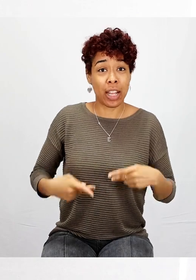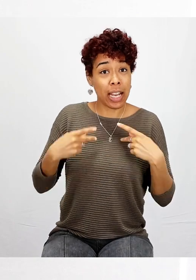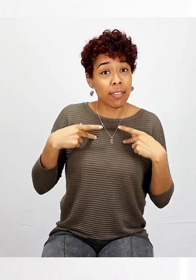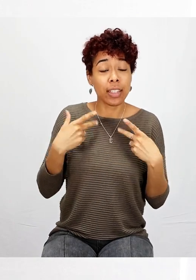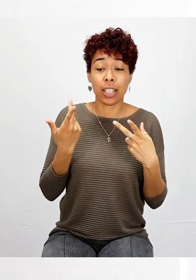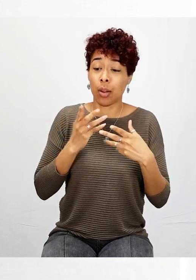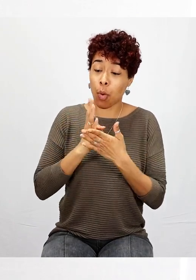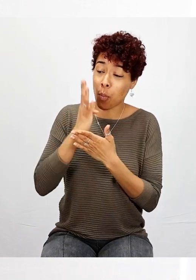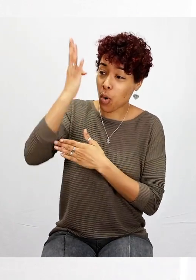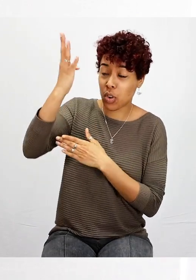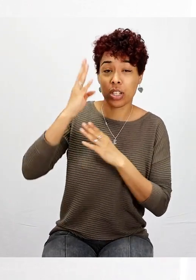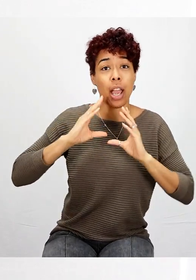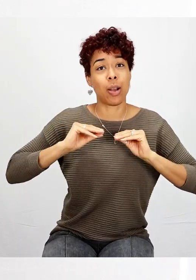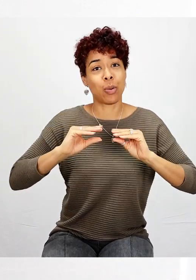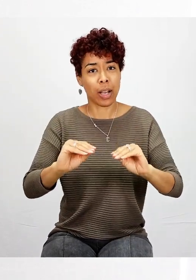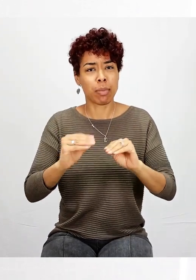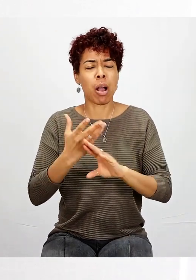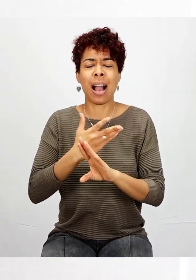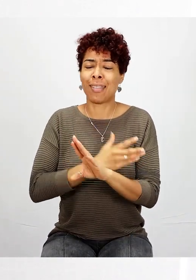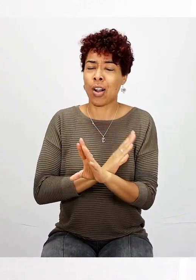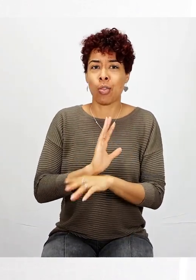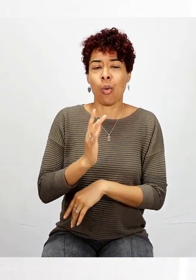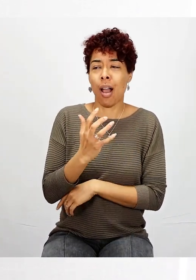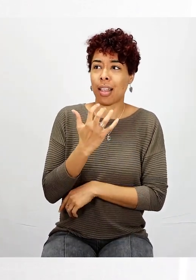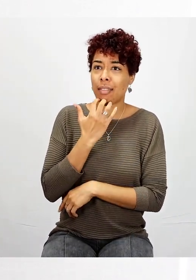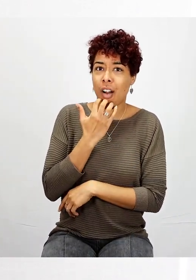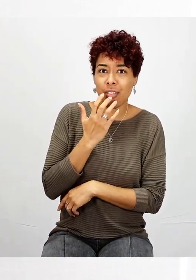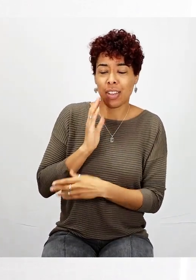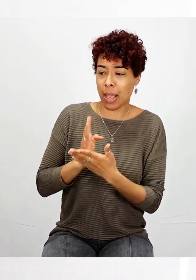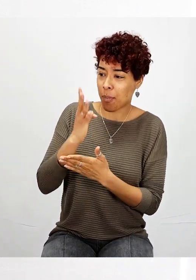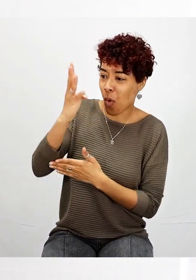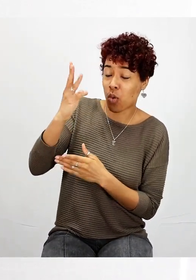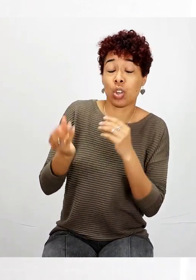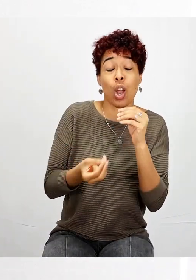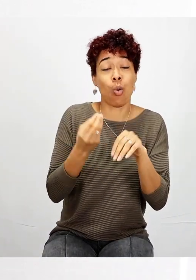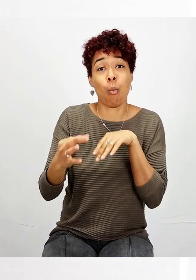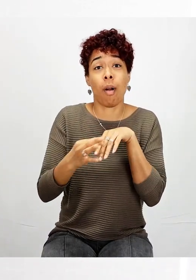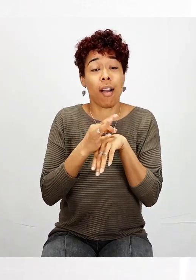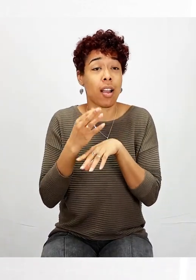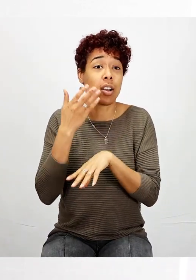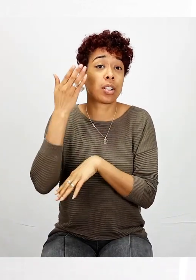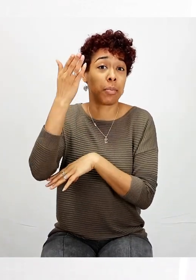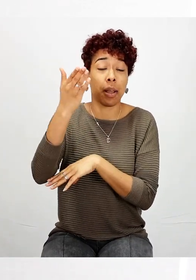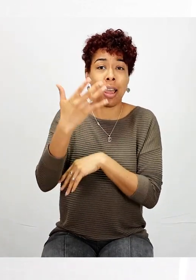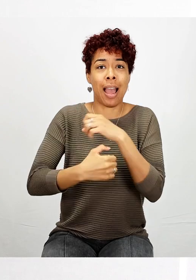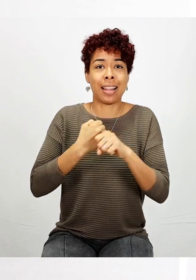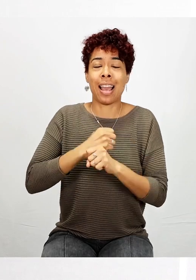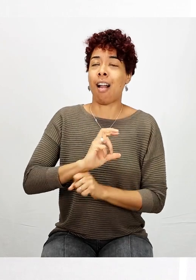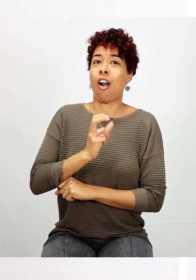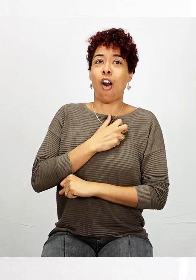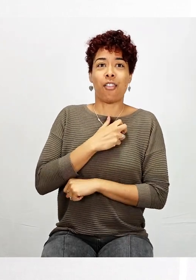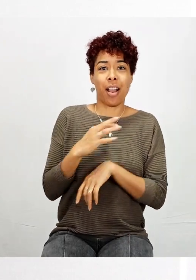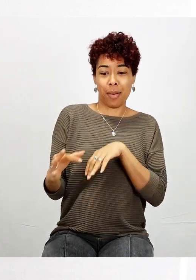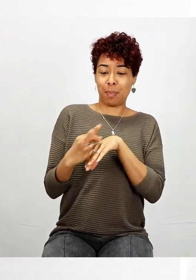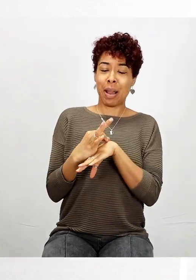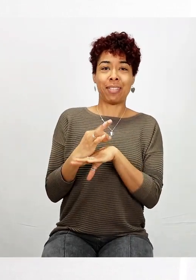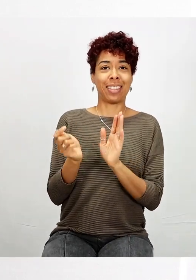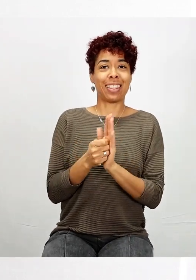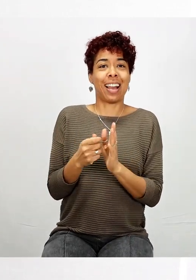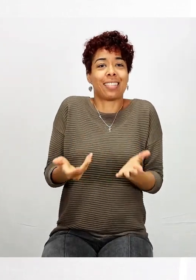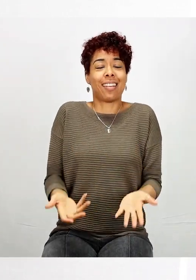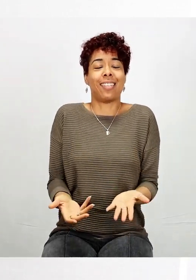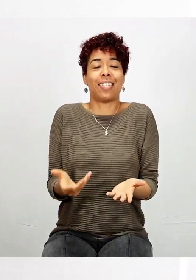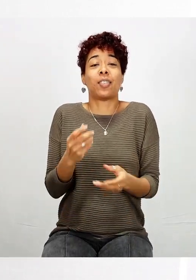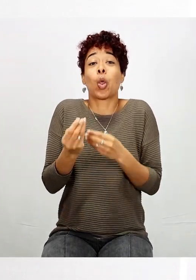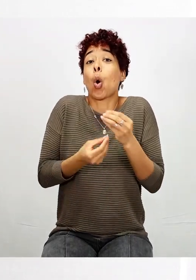concrétisation de projets. Peut-être tu as eu un projet à cœur depuis quelque temps, peut-être même un projet de mariage. Et puis là, cette année, c'est la concrétisation. Tu vas te marier.